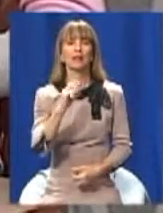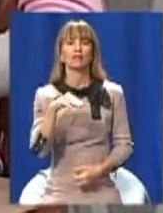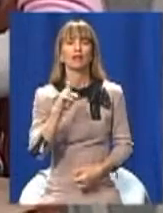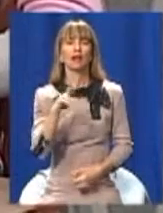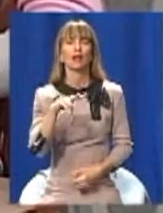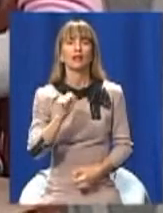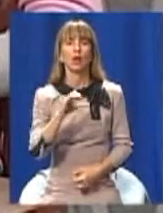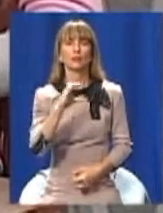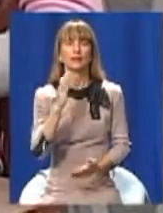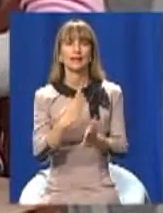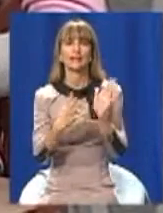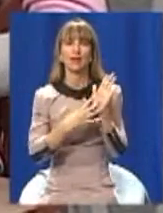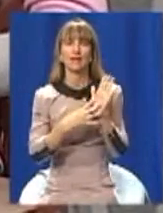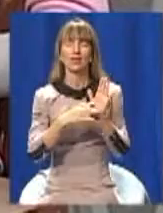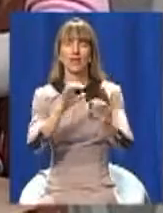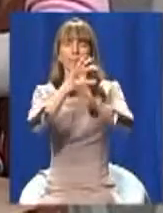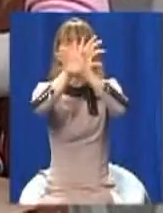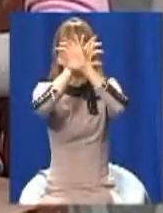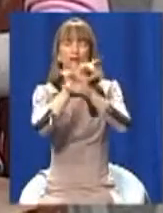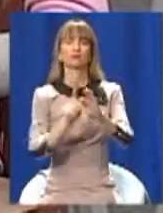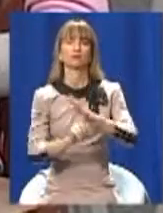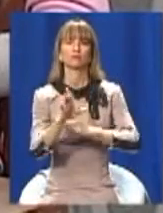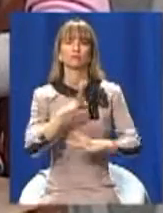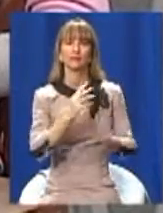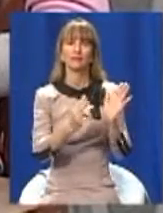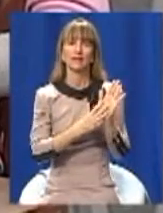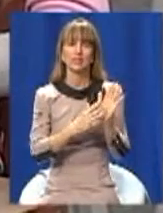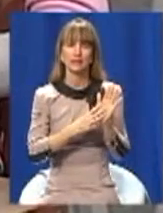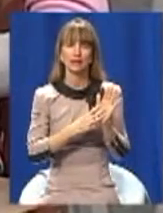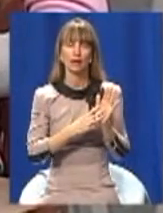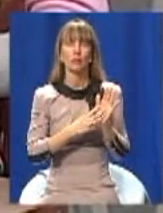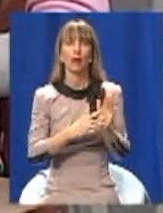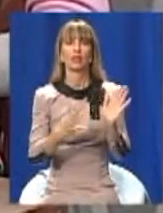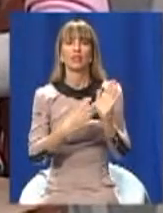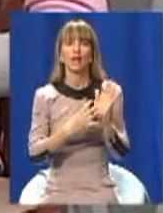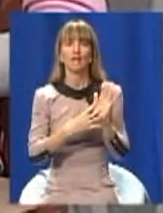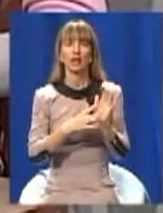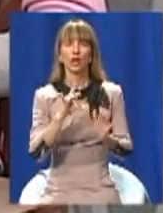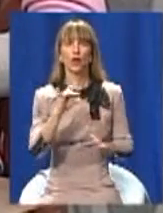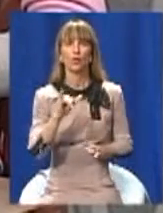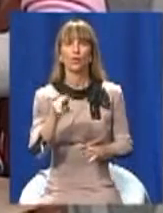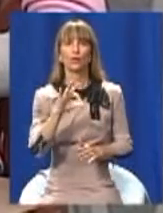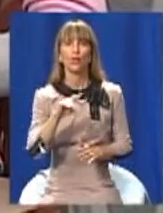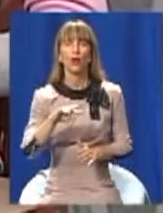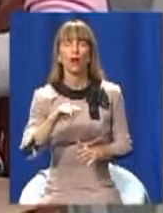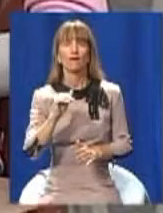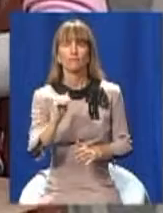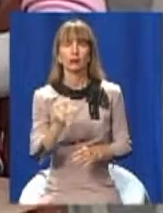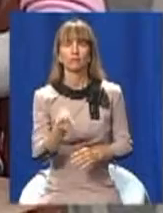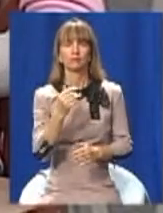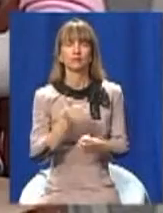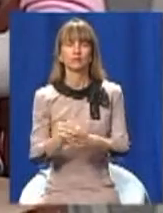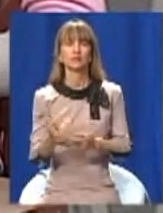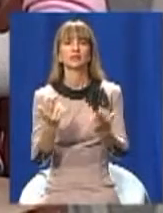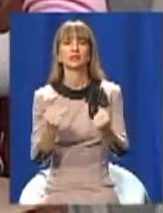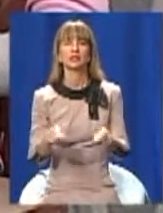є 9 оленів, але спершу їх було 8. Але 9-й Рудольф з'явився уже пізніше. Хочу зазначити, що